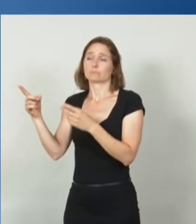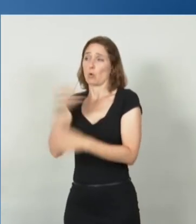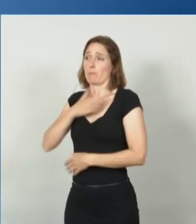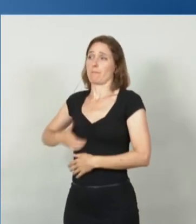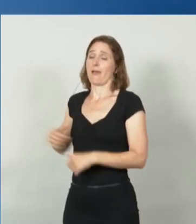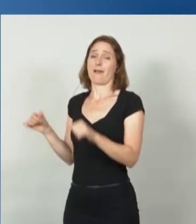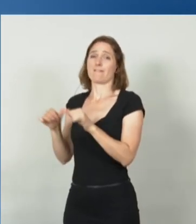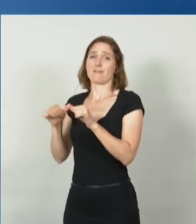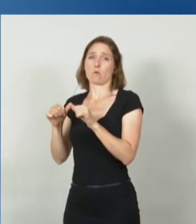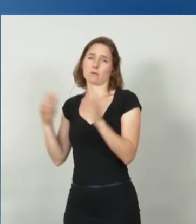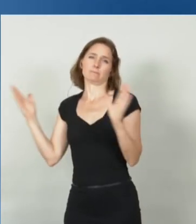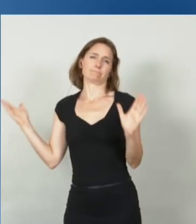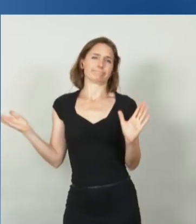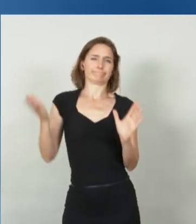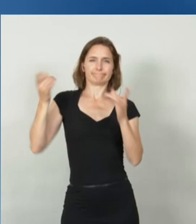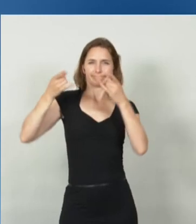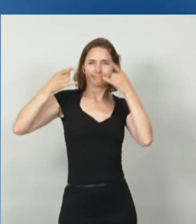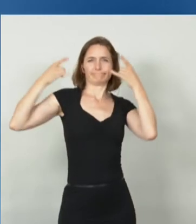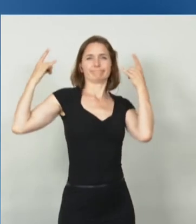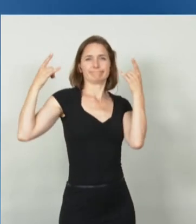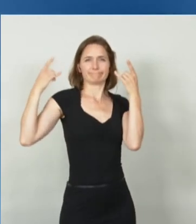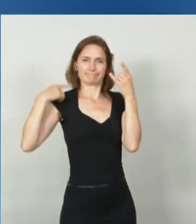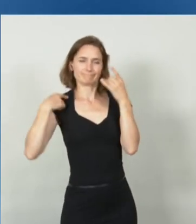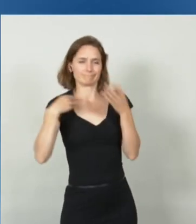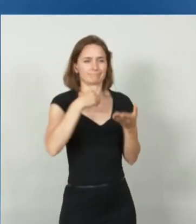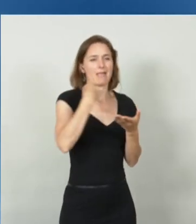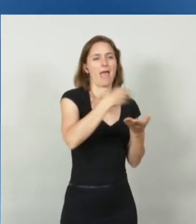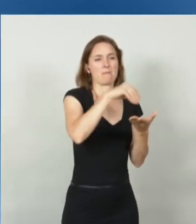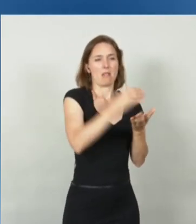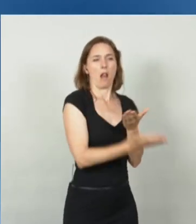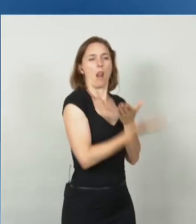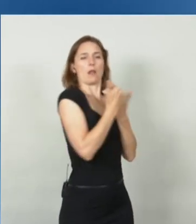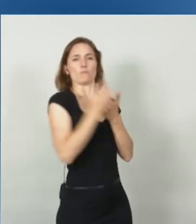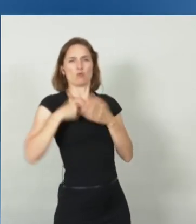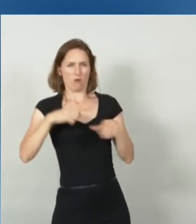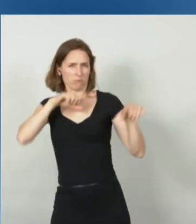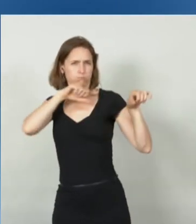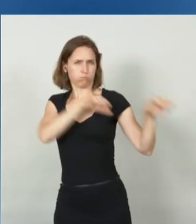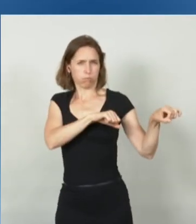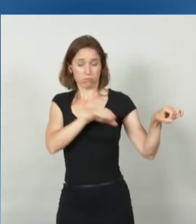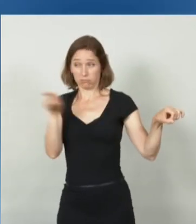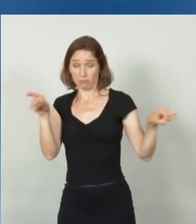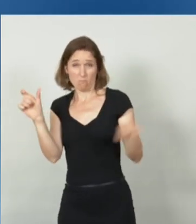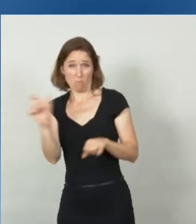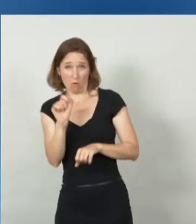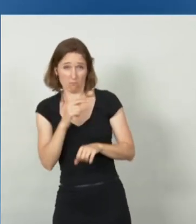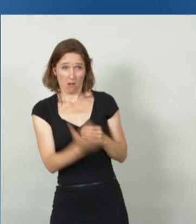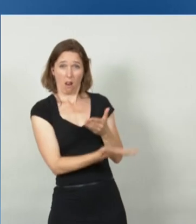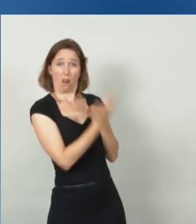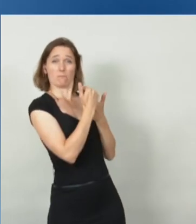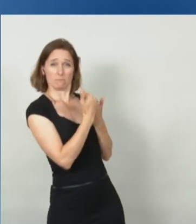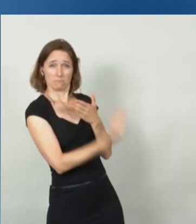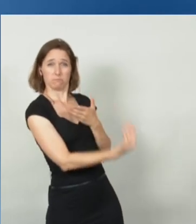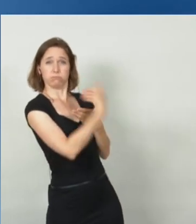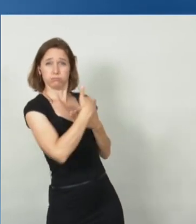contribution des Juifs à zeris au combat contre l'envahisseur arménien c'est ces termes l'envahisseur arménien au karabates bon